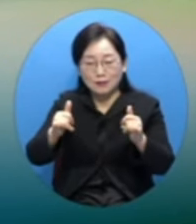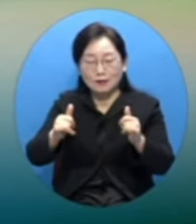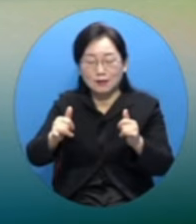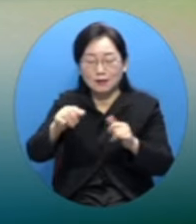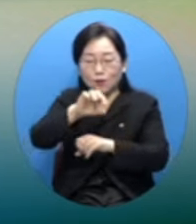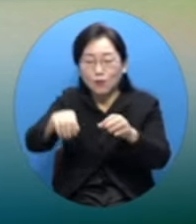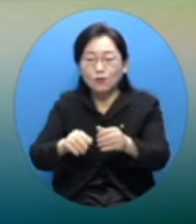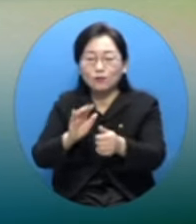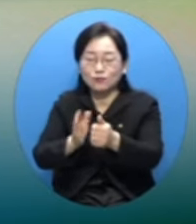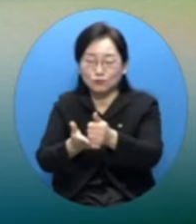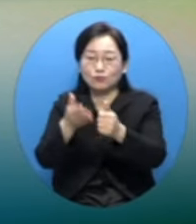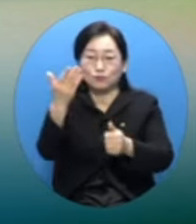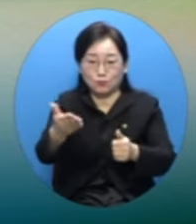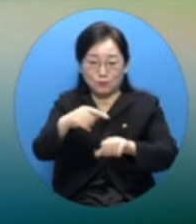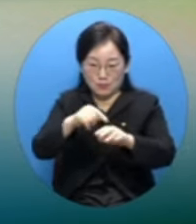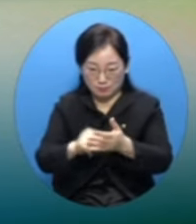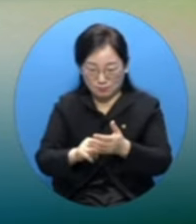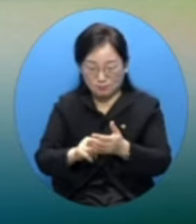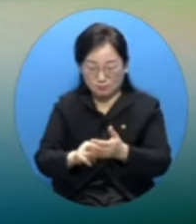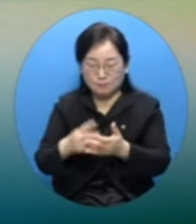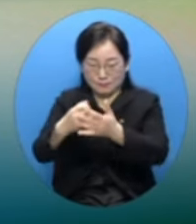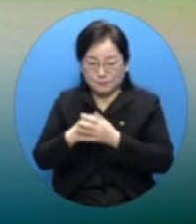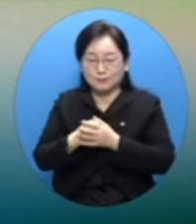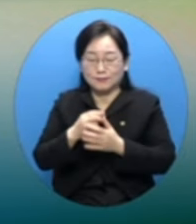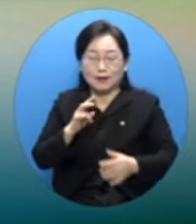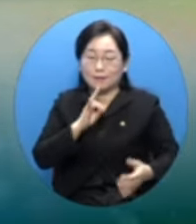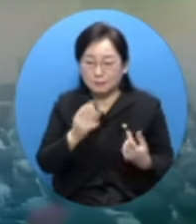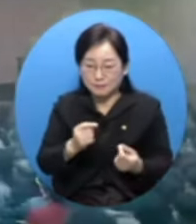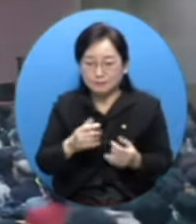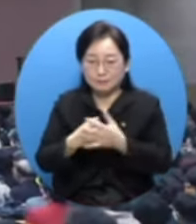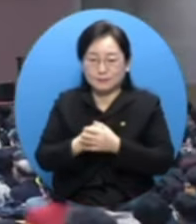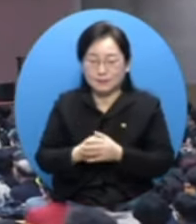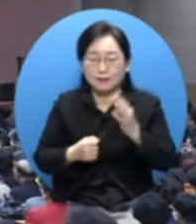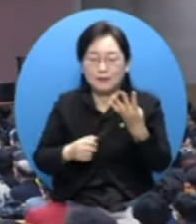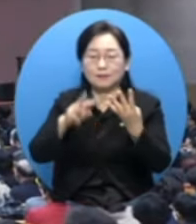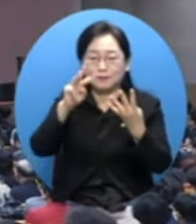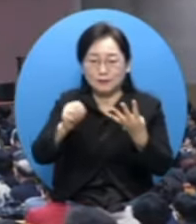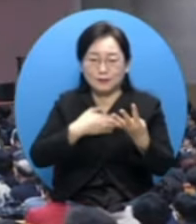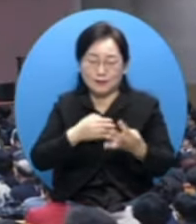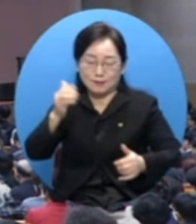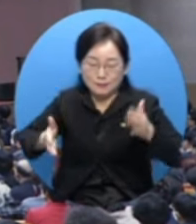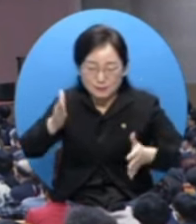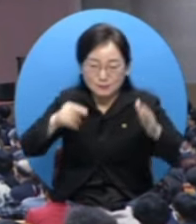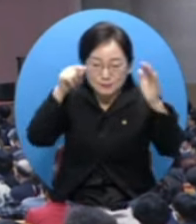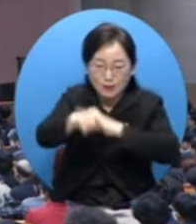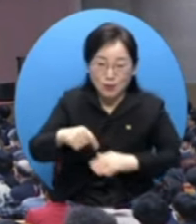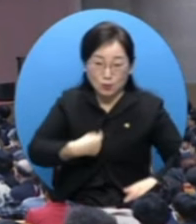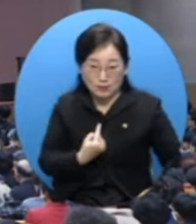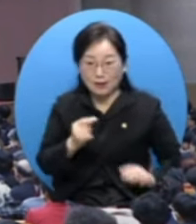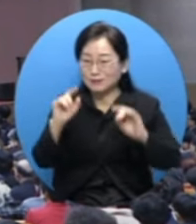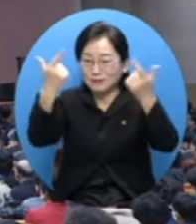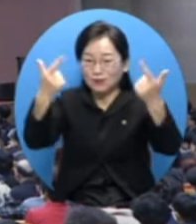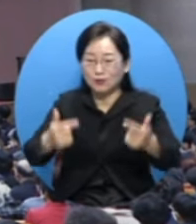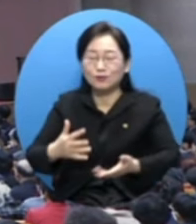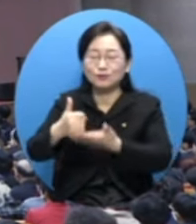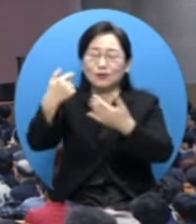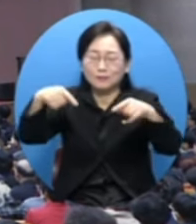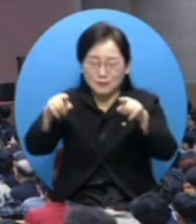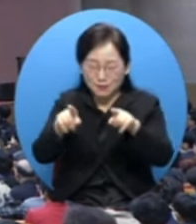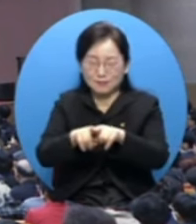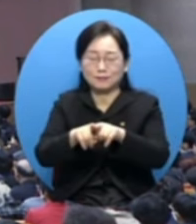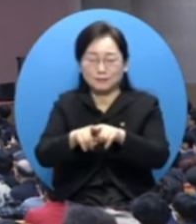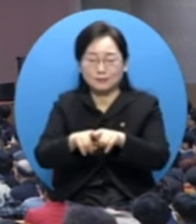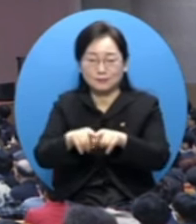그리고 이제 400m 내가 결승전 나갑니다. 내가 뛰는 것은 내가 뛰는 것, 나 혼자 뛰는 것이 아니라 주님과 함께 뛰는